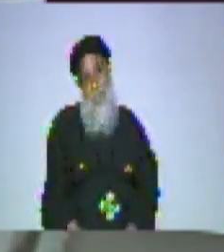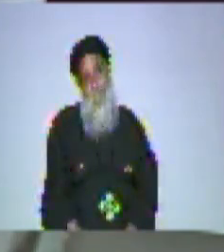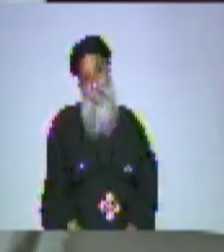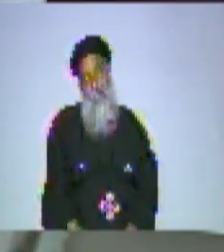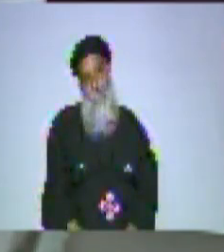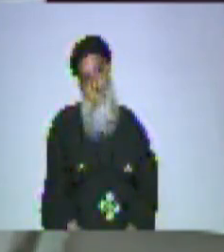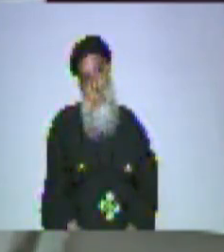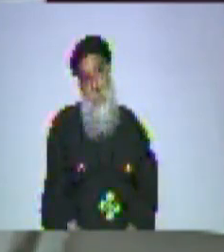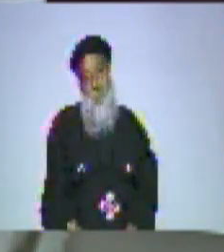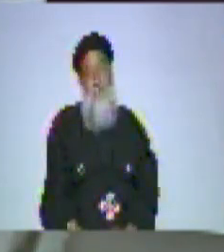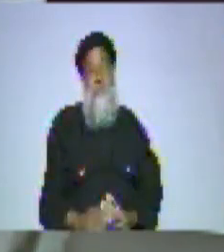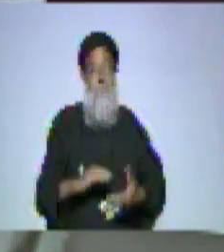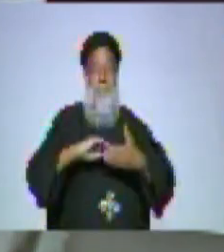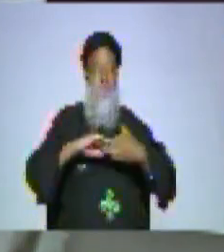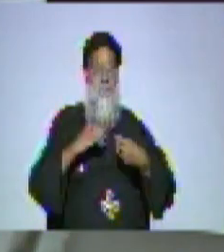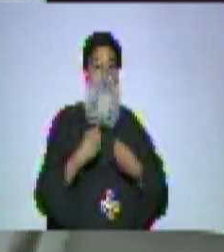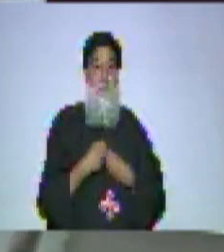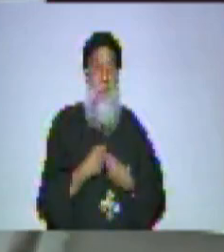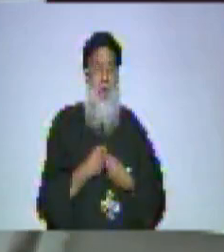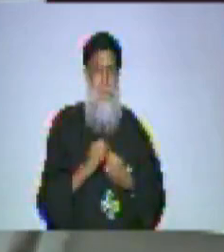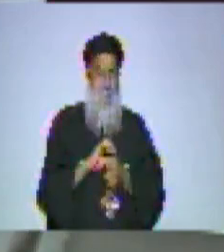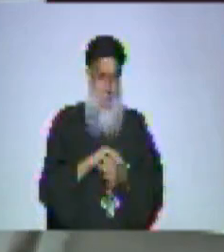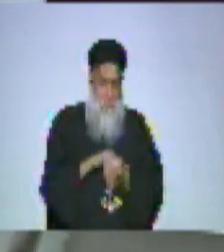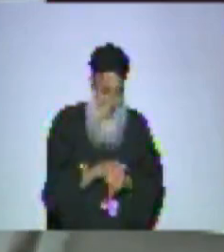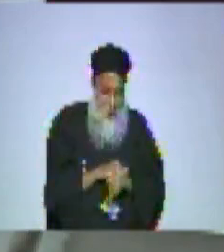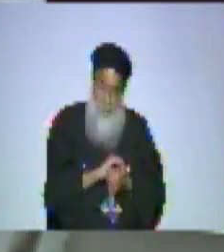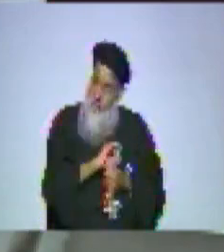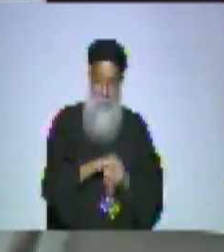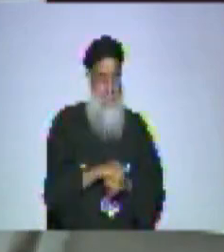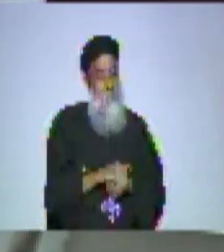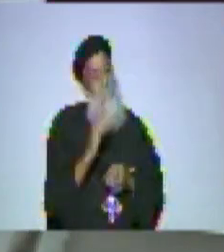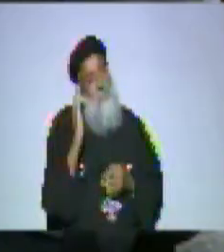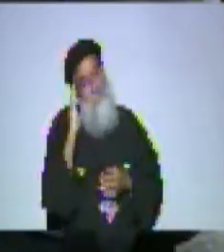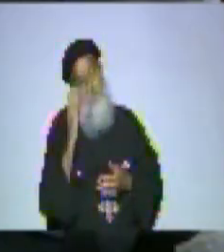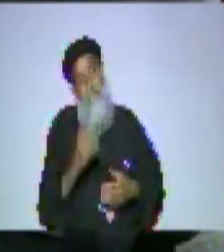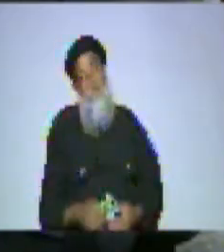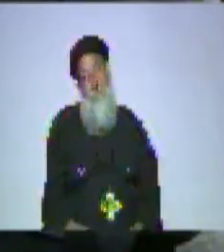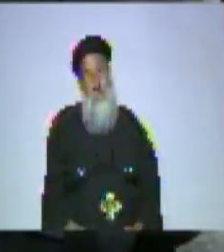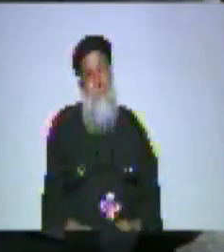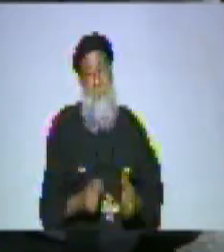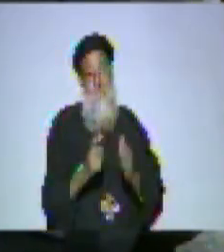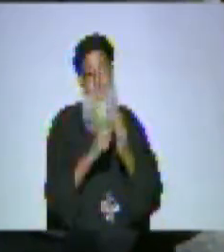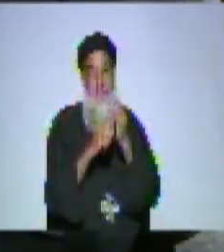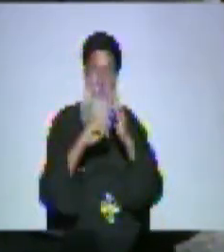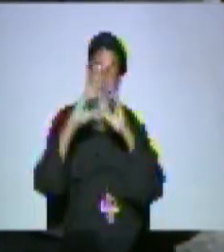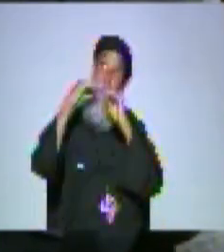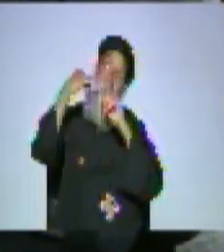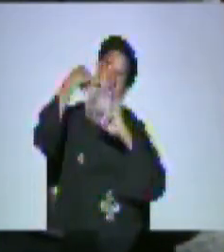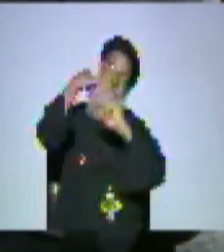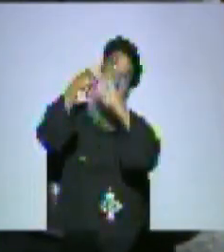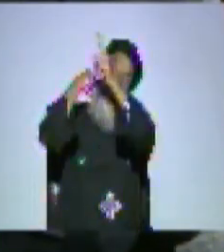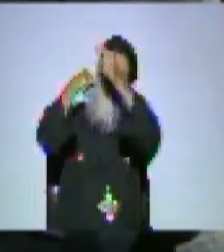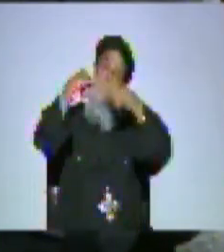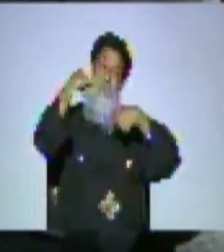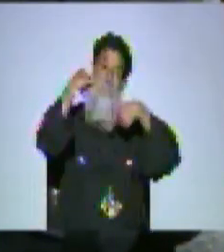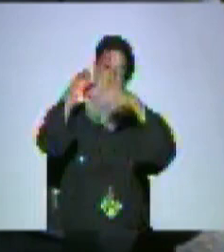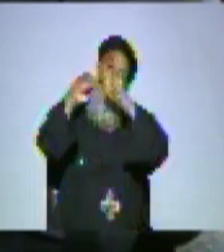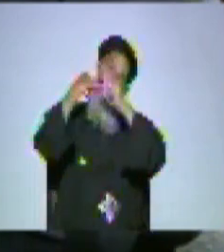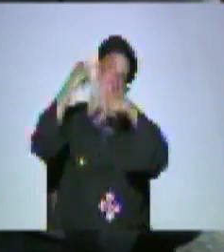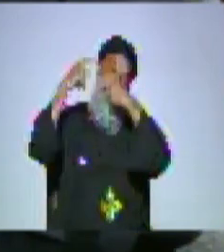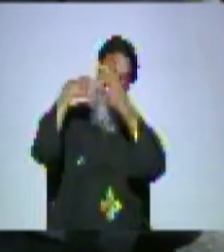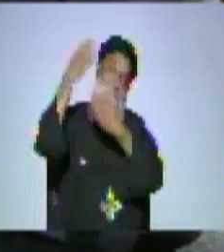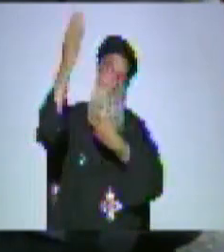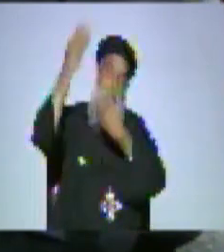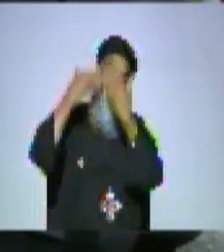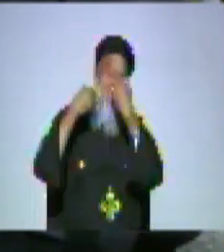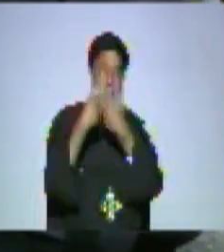من اعوازه يعني اعوزه في الراحه يعني بس الصلاه في اصلها تواصل اه طبعا التواصل دائما